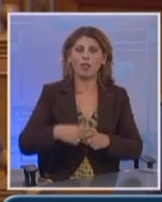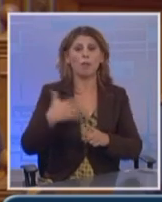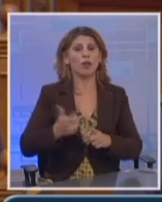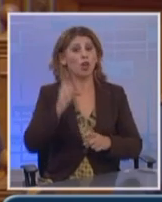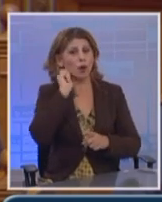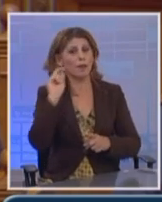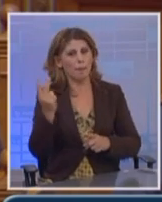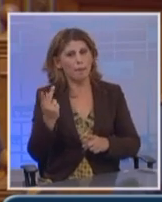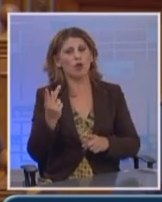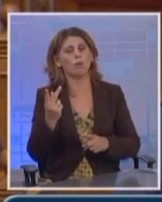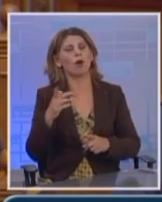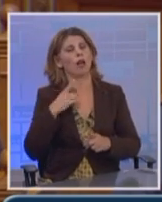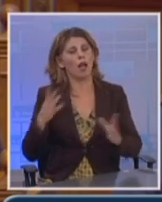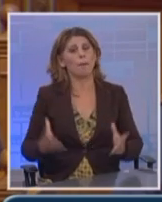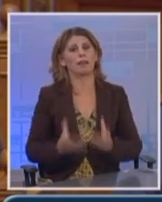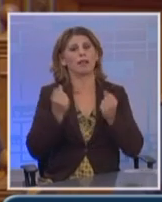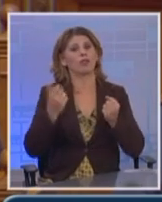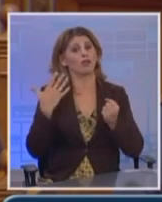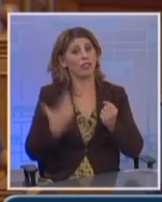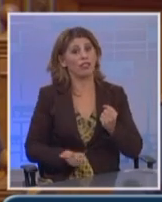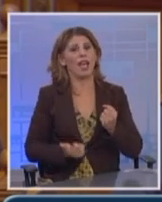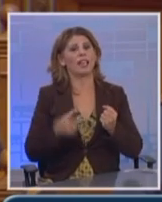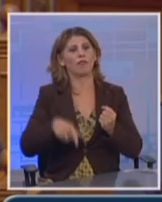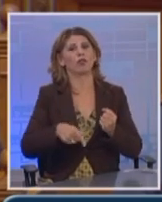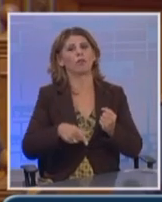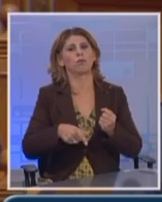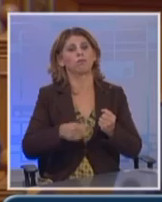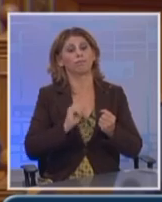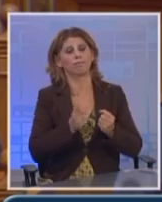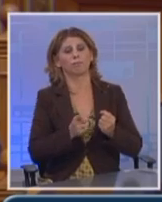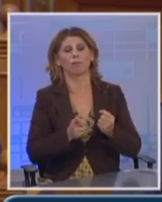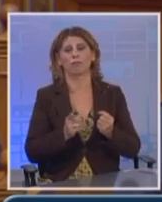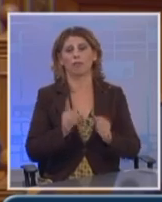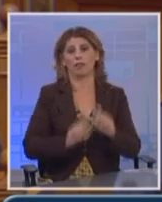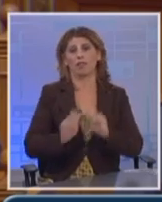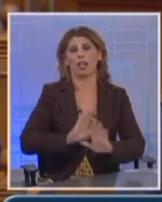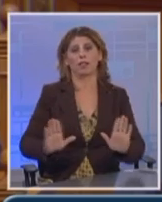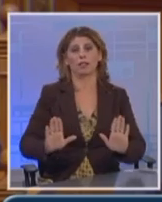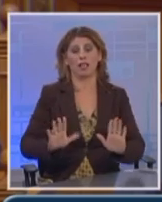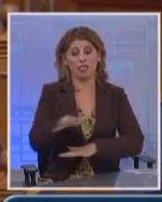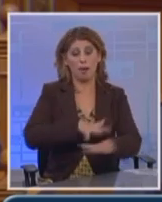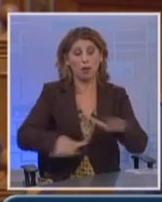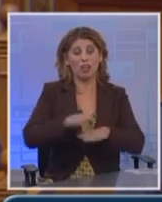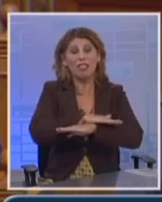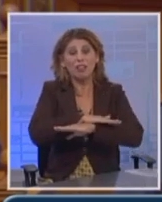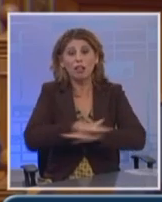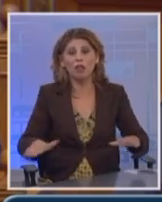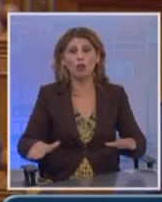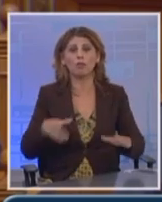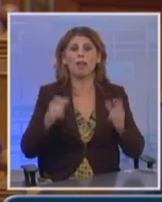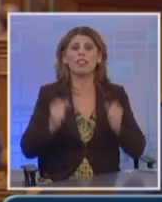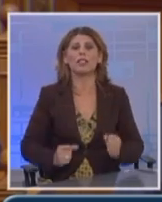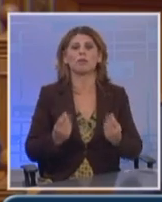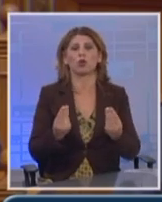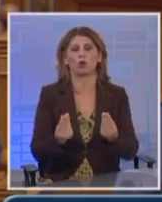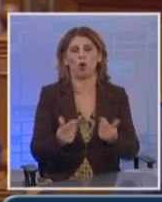ονοματεπώνυμο επιτέλους θα βρει το μάστορά της. Η διαπλοκή στον τόπο θα τελειώσει και θα τελειώσει με θεσμικό